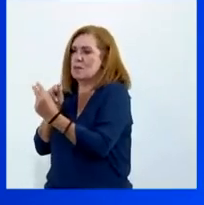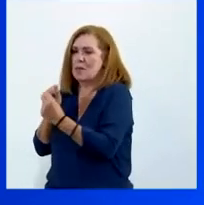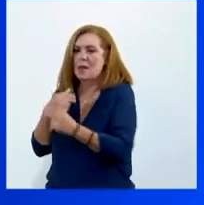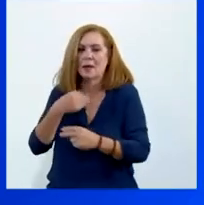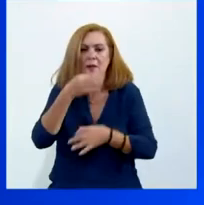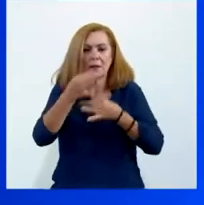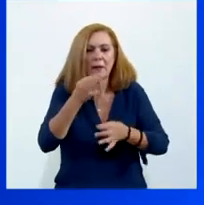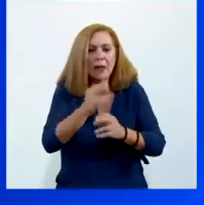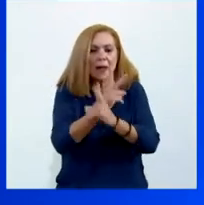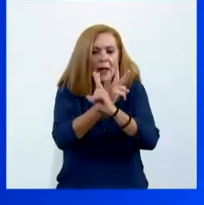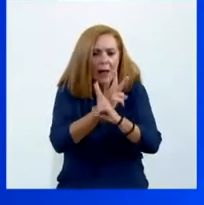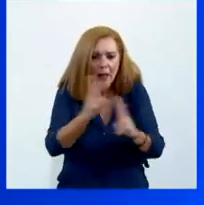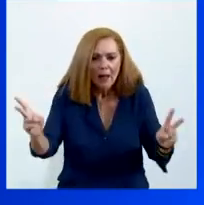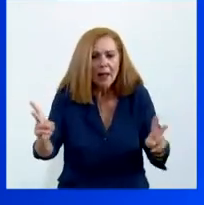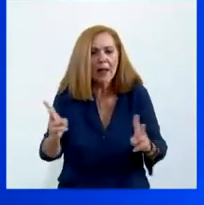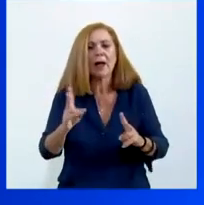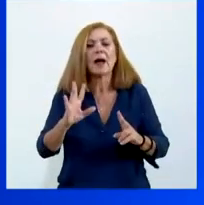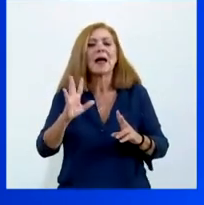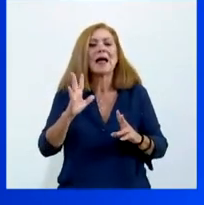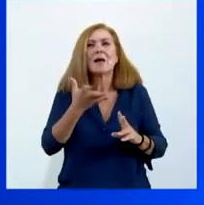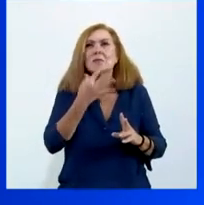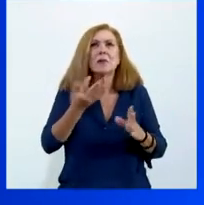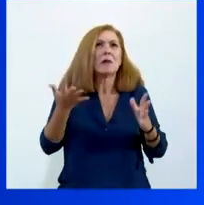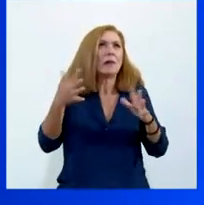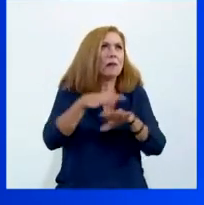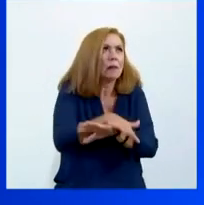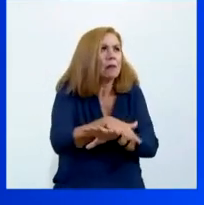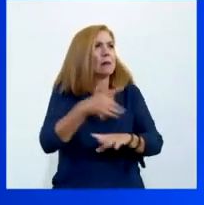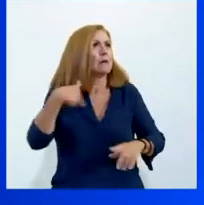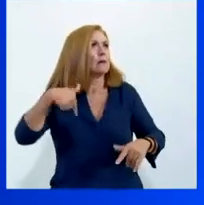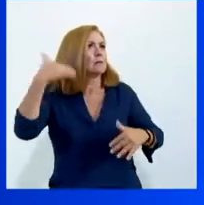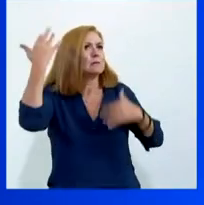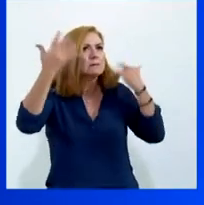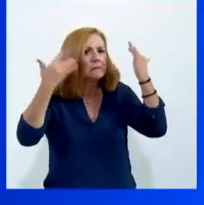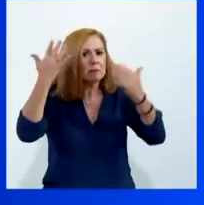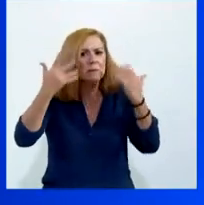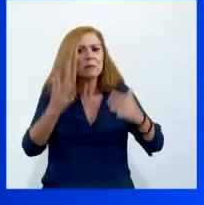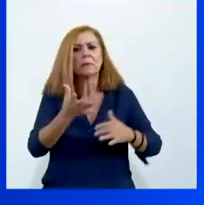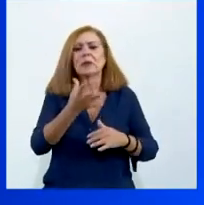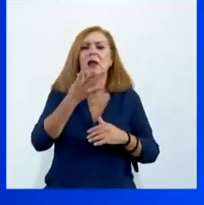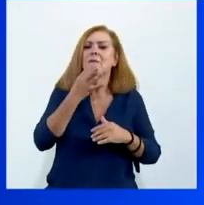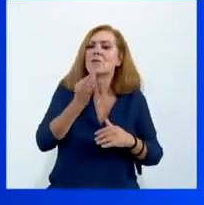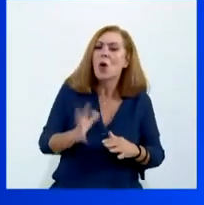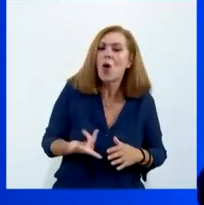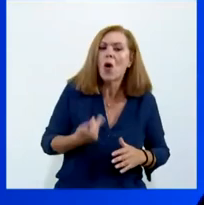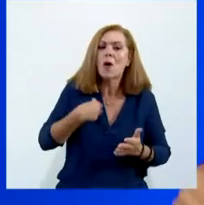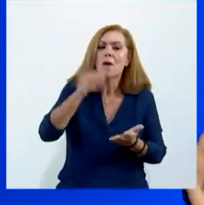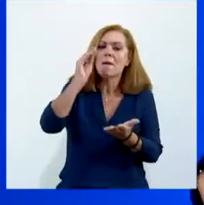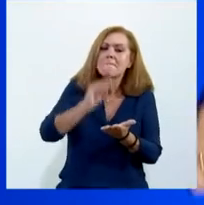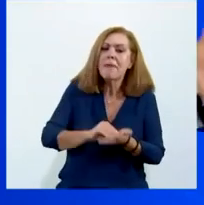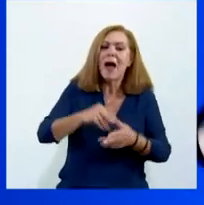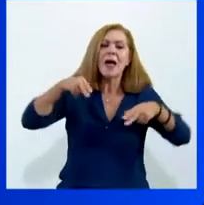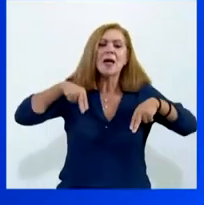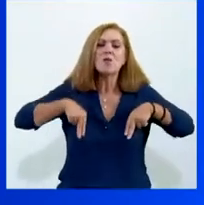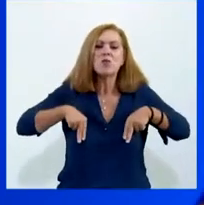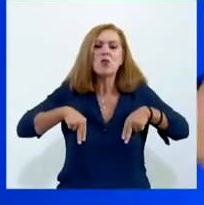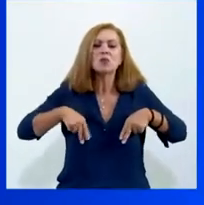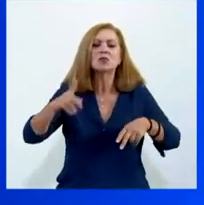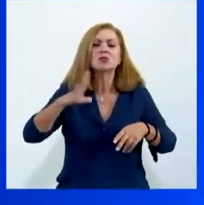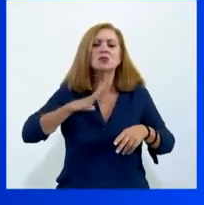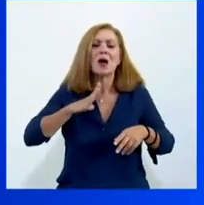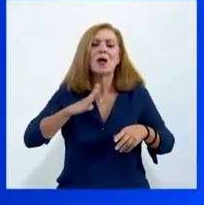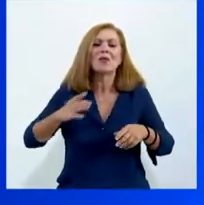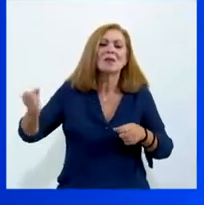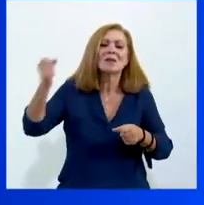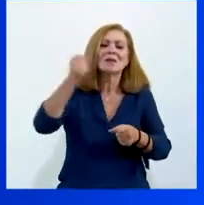ξεκαθαρίσω και αυτή τη σκιά η οποία μπορεί να υπάρχει σχετικά με το γεγονός ότι επέλεξα πάλι για υπουργό έναν άνθρωπο, τον οποίο